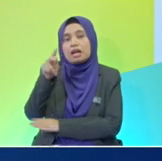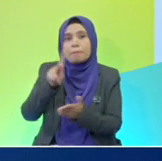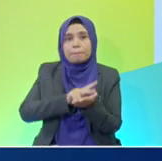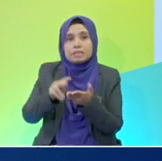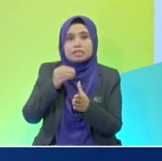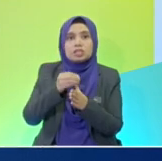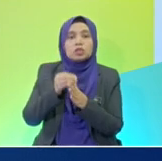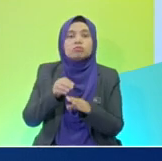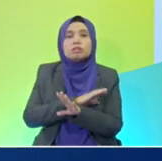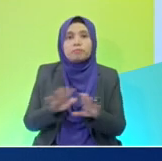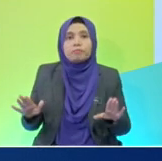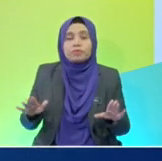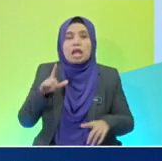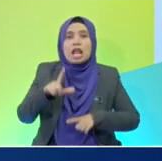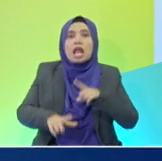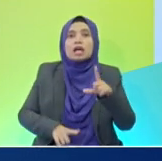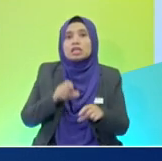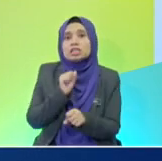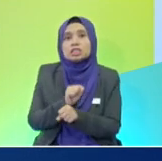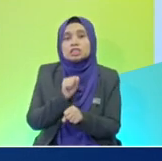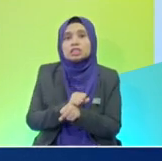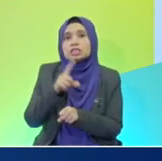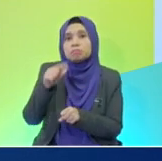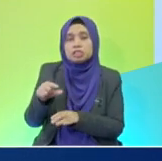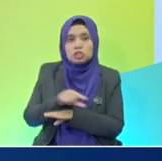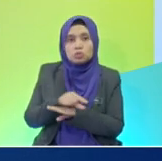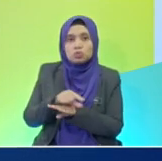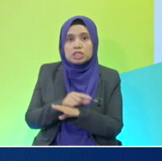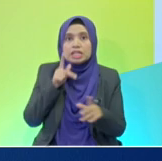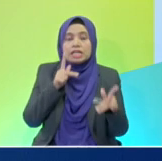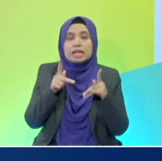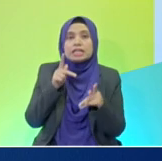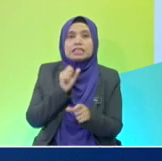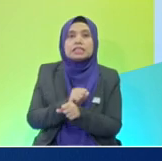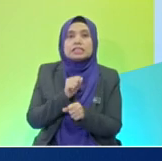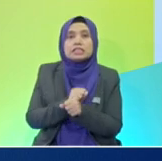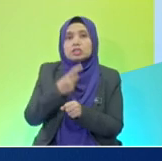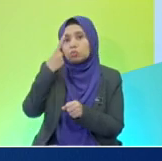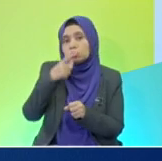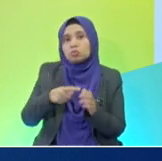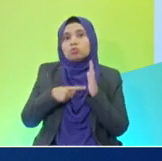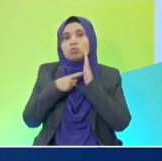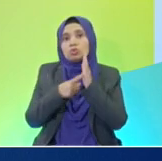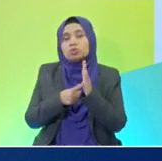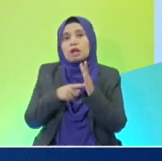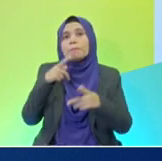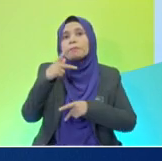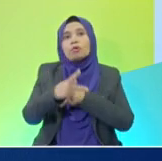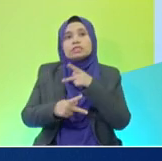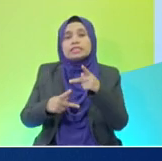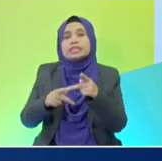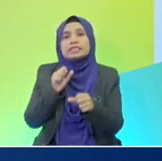tekankan dekat sini langkah kerja mesti menggunakan kata kerja untuk menunjukkan proses kerja yang dilakukan